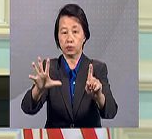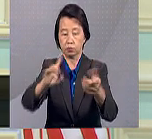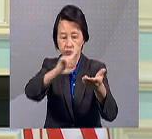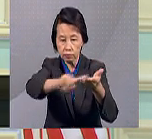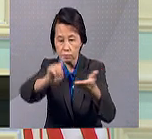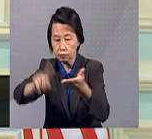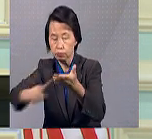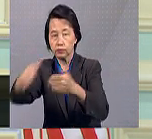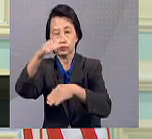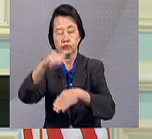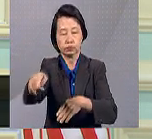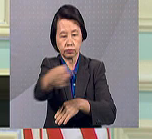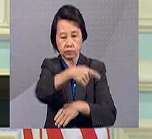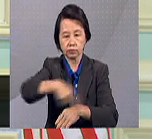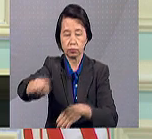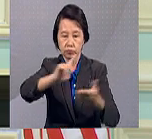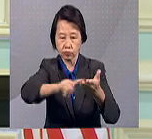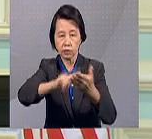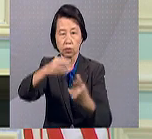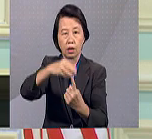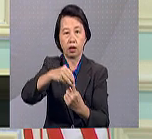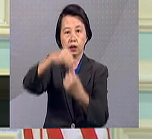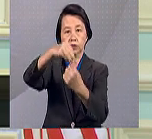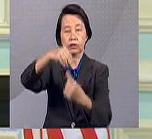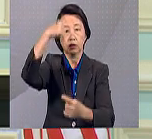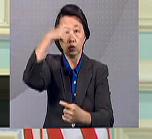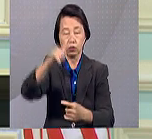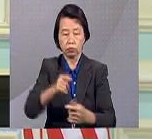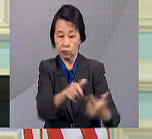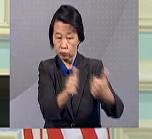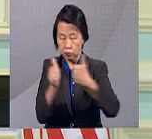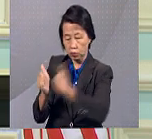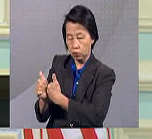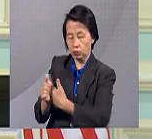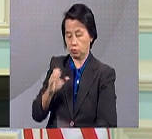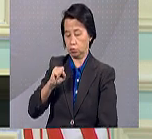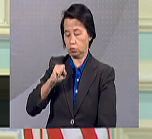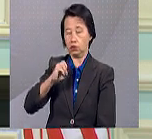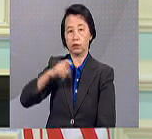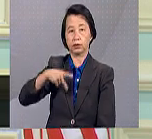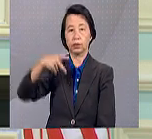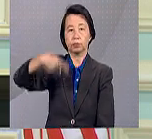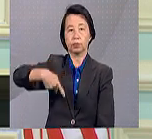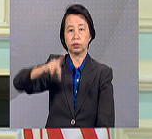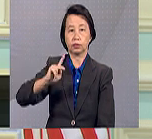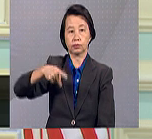pemeriksaan di atas pemeriksaan khas bagi pematuhan SOP